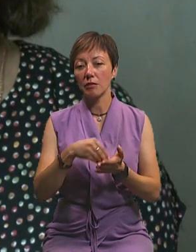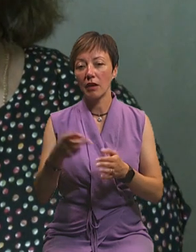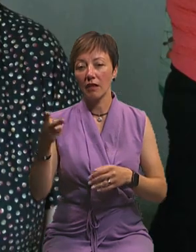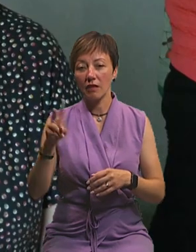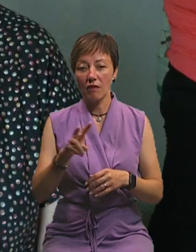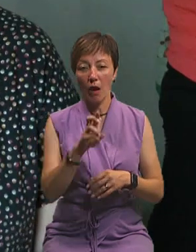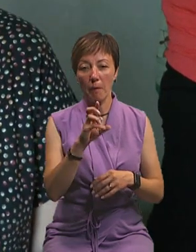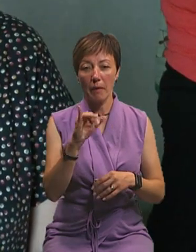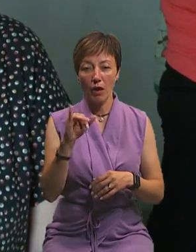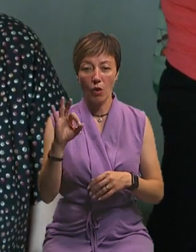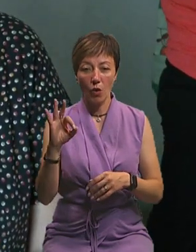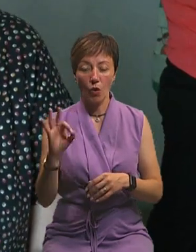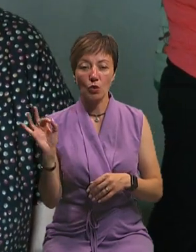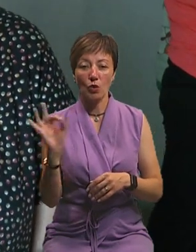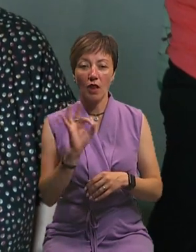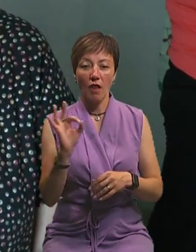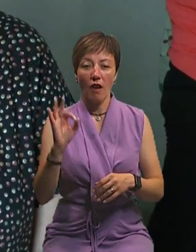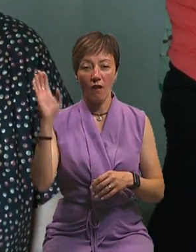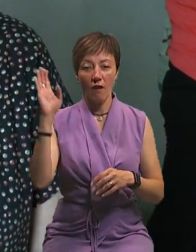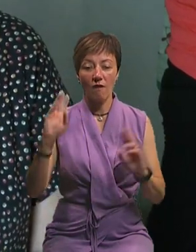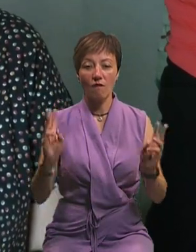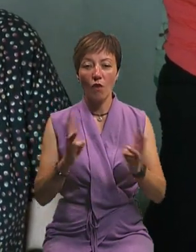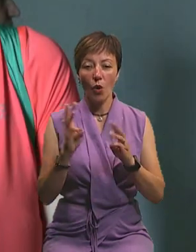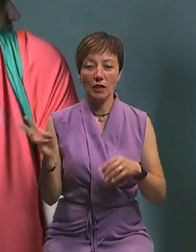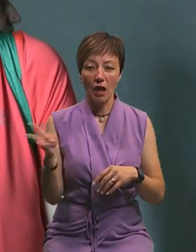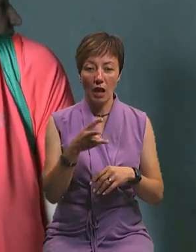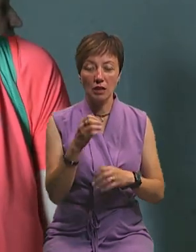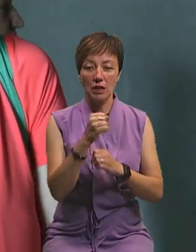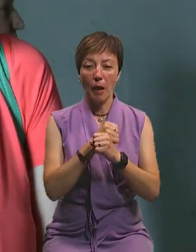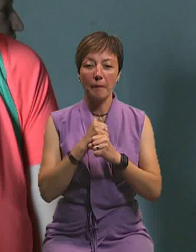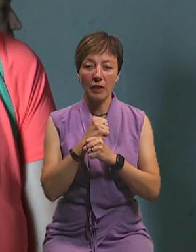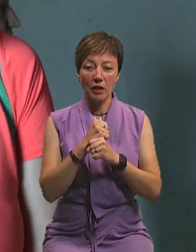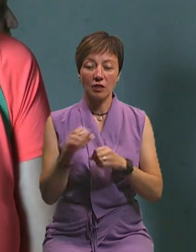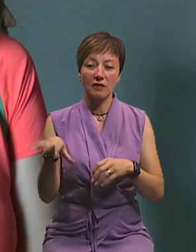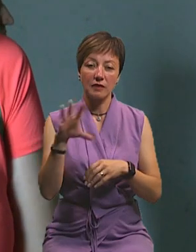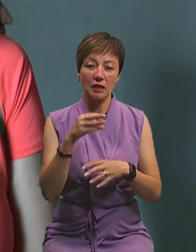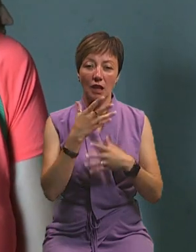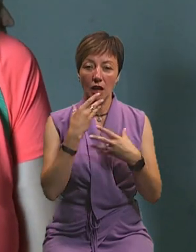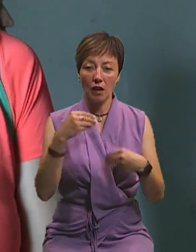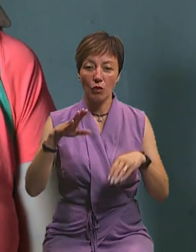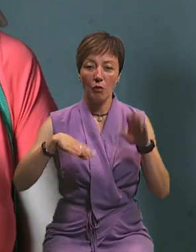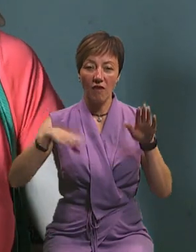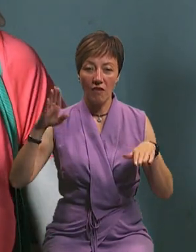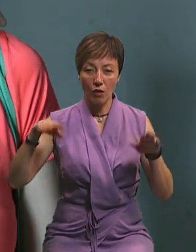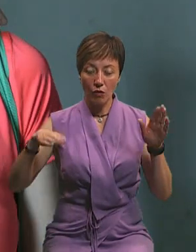біотуалети вогнегасники медичні аптеки якщо тут гарно все пофарбують